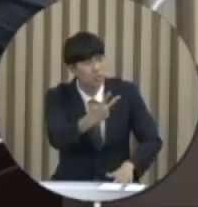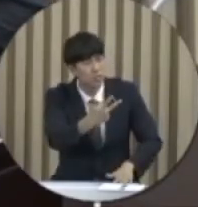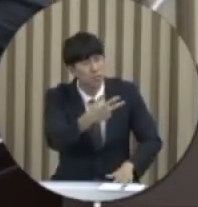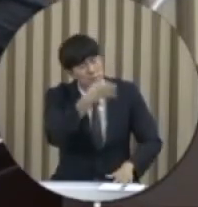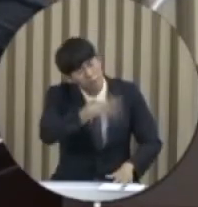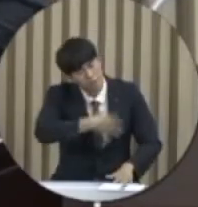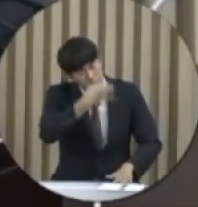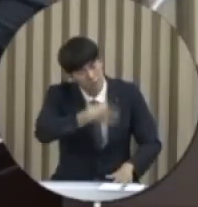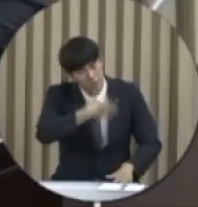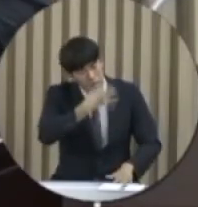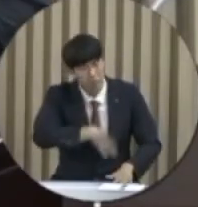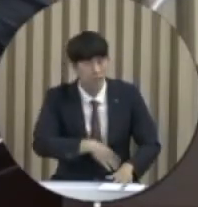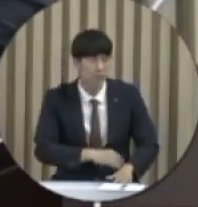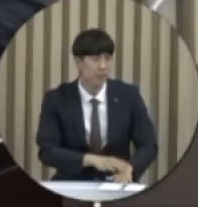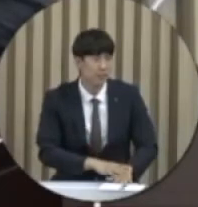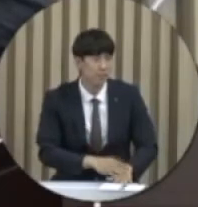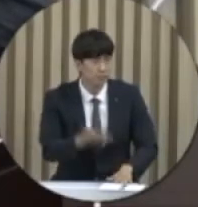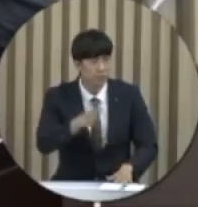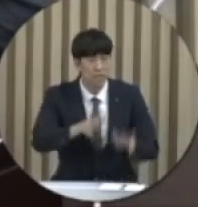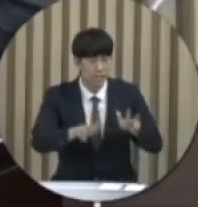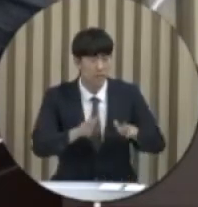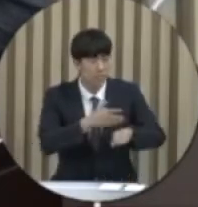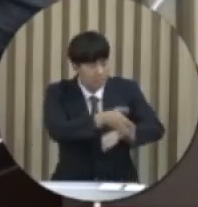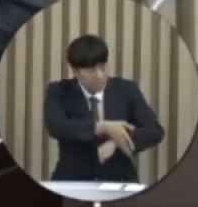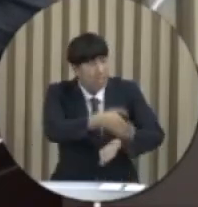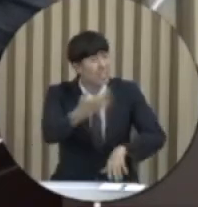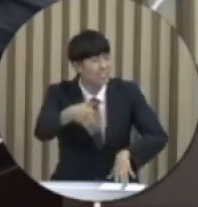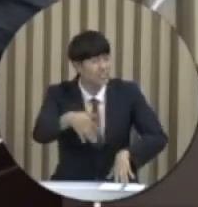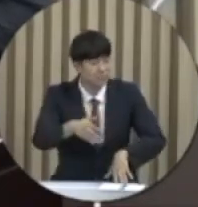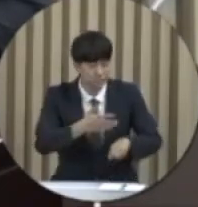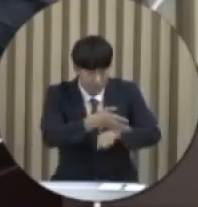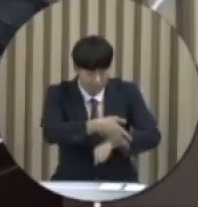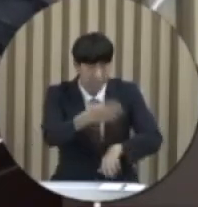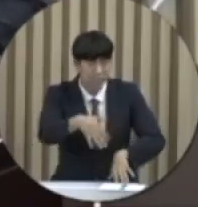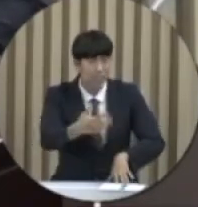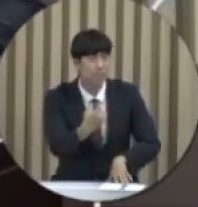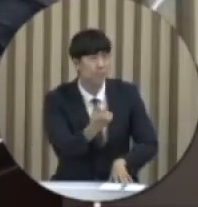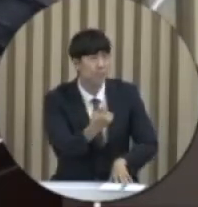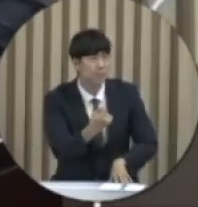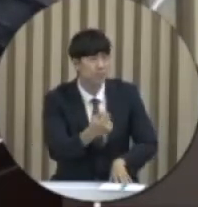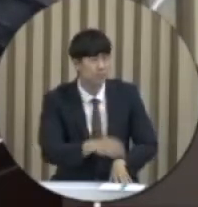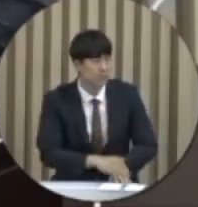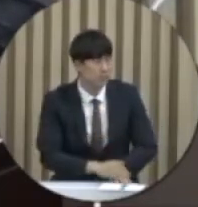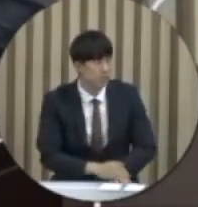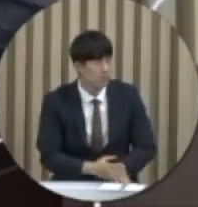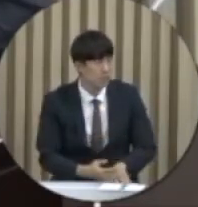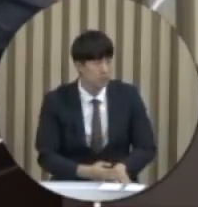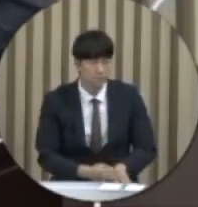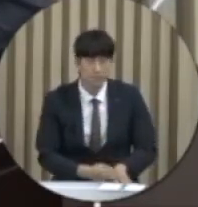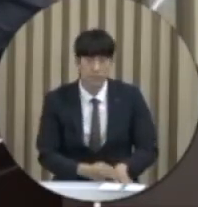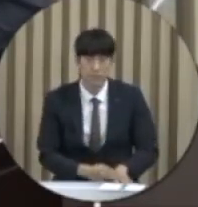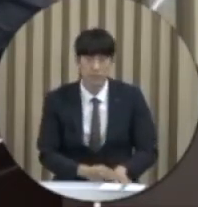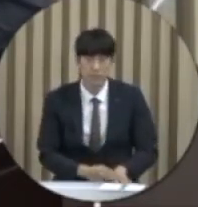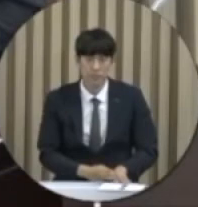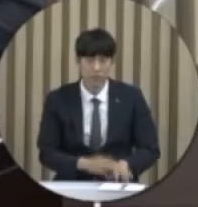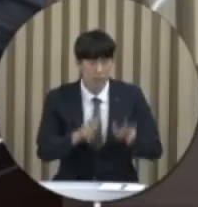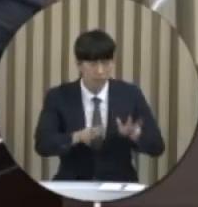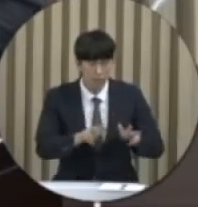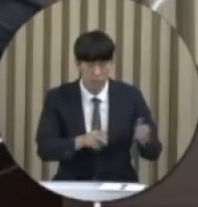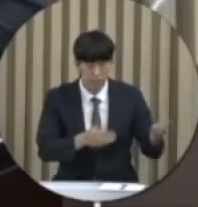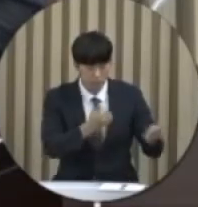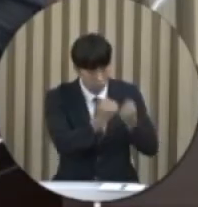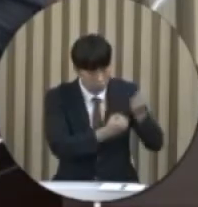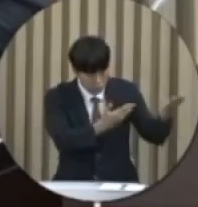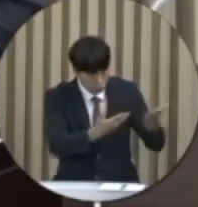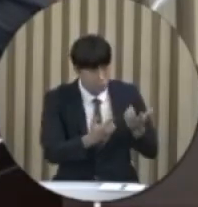때문입니다. 근데 아직은 늦지 않은 것 같고요. 용역을 해주시길 바라겠습니다. 지금 시장이 말씀하신 대로